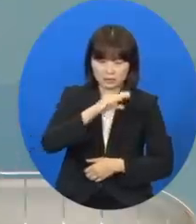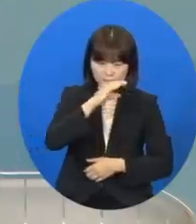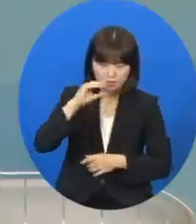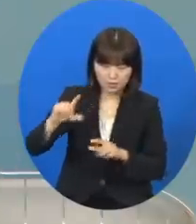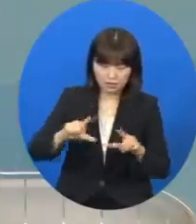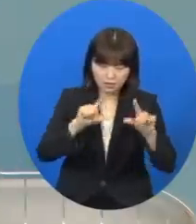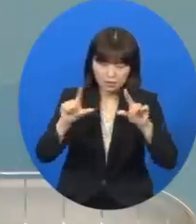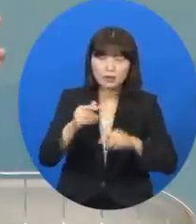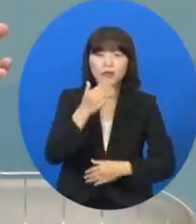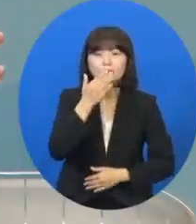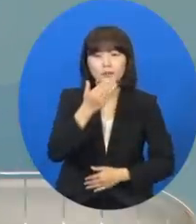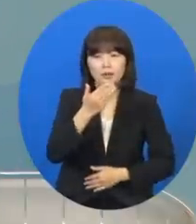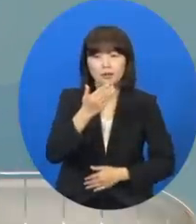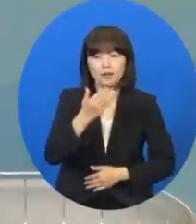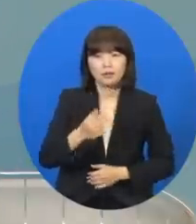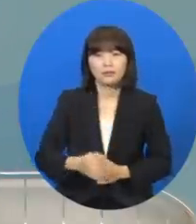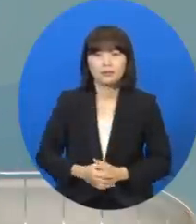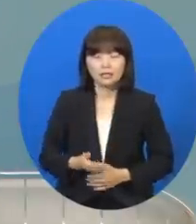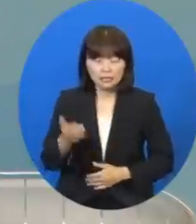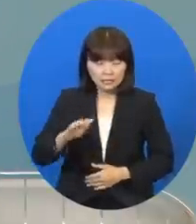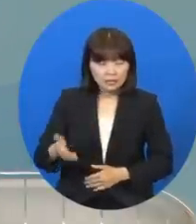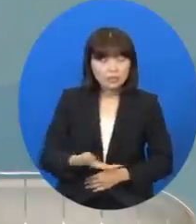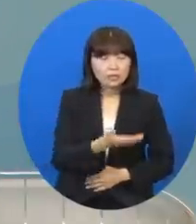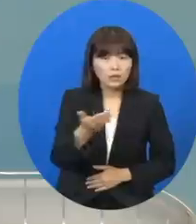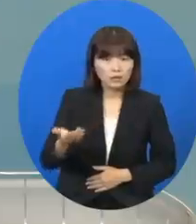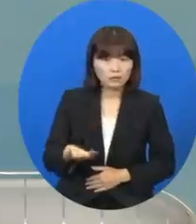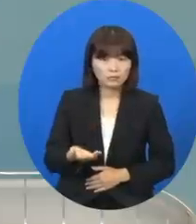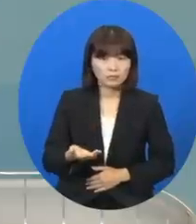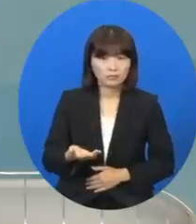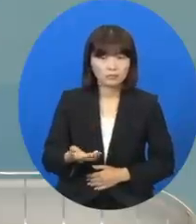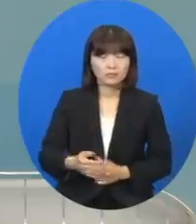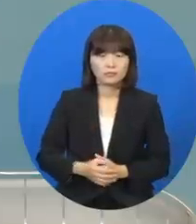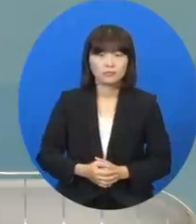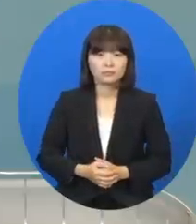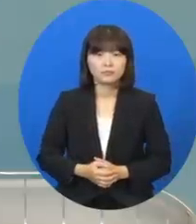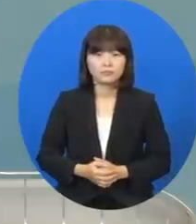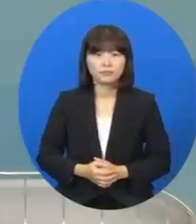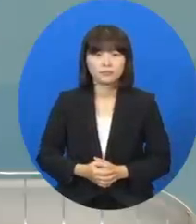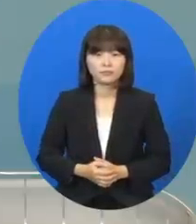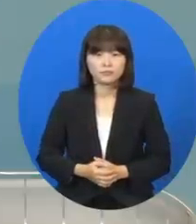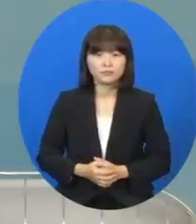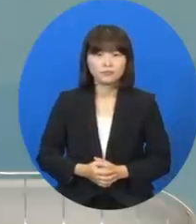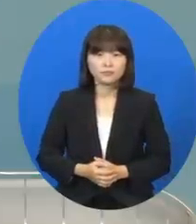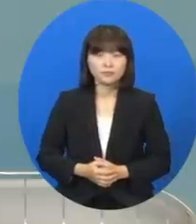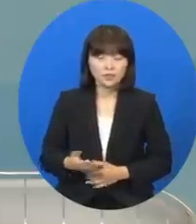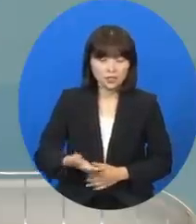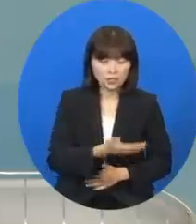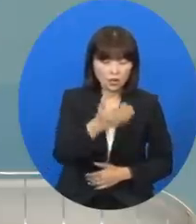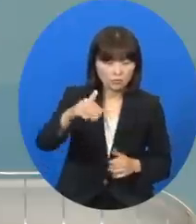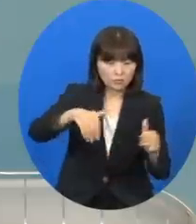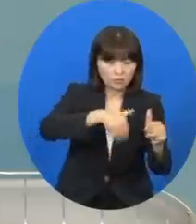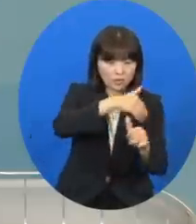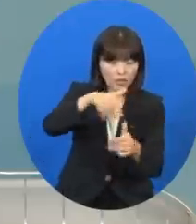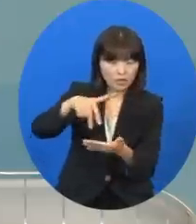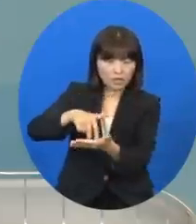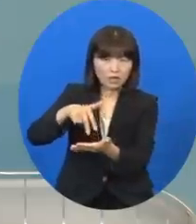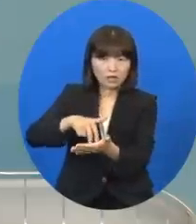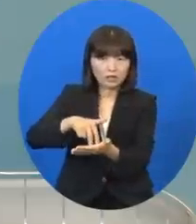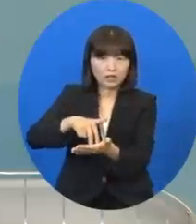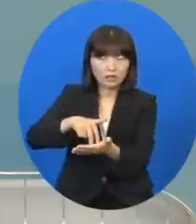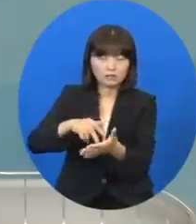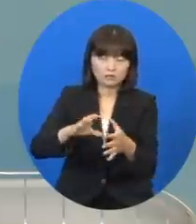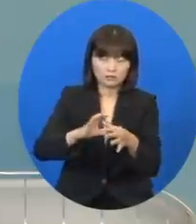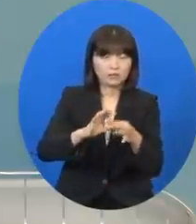근데 여러분, 우리는 진짜 그렇습니다. 여러분의 처지와 형편이 지금 어떤 처지에